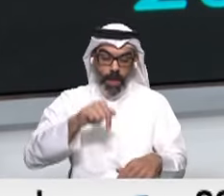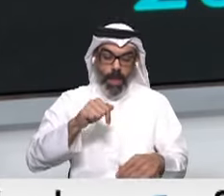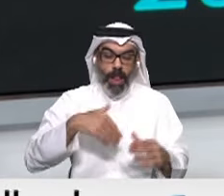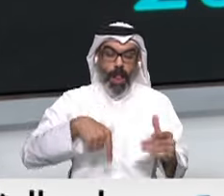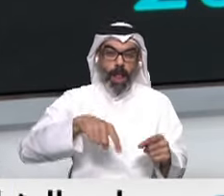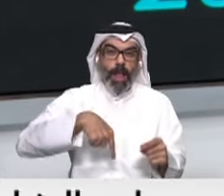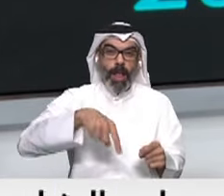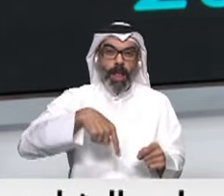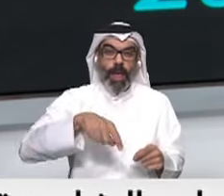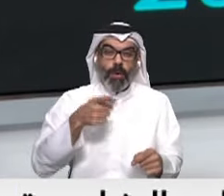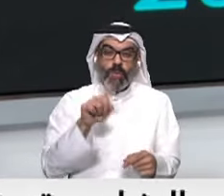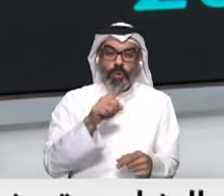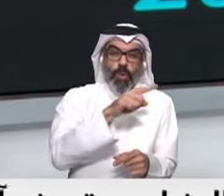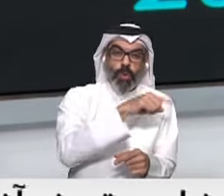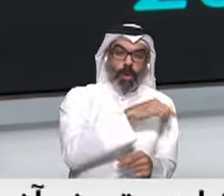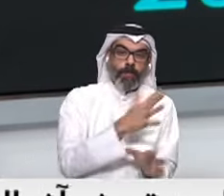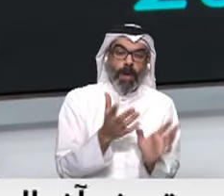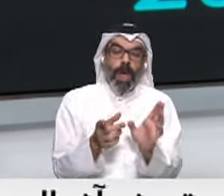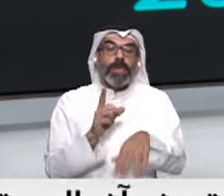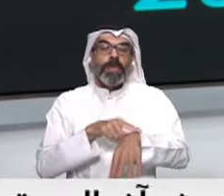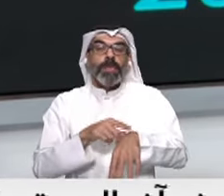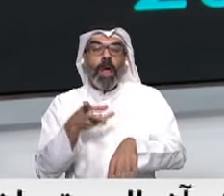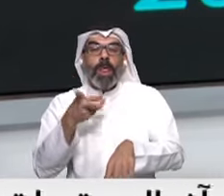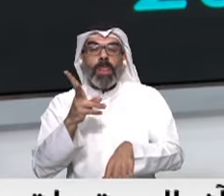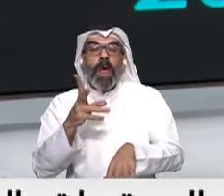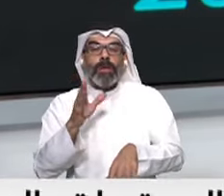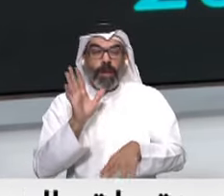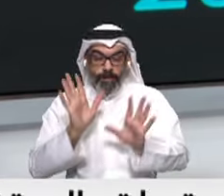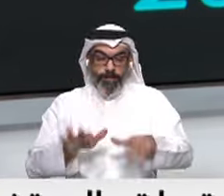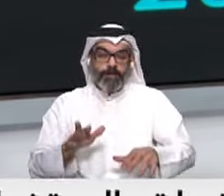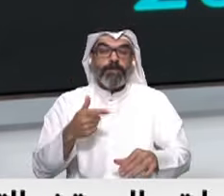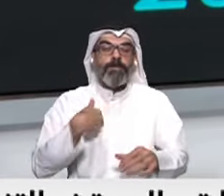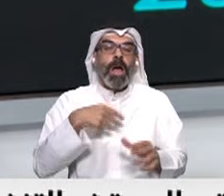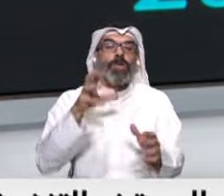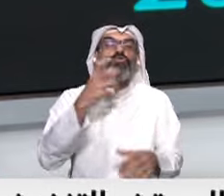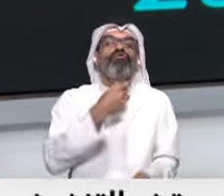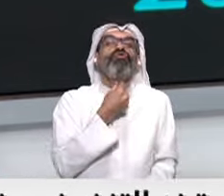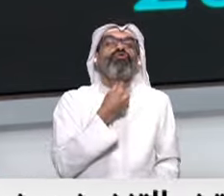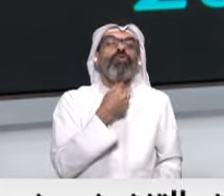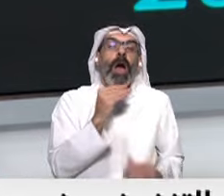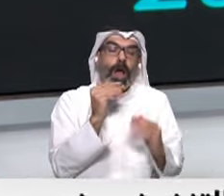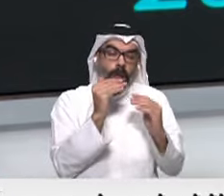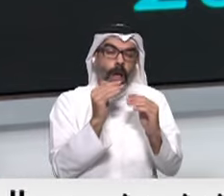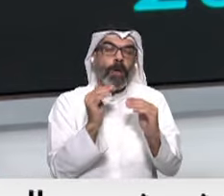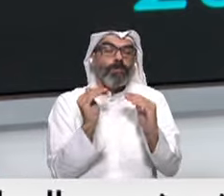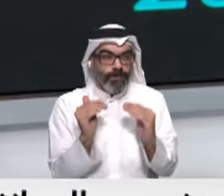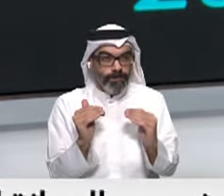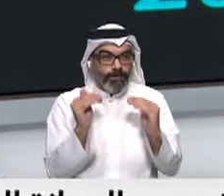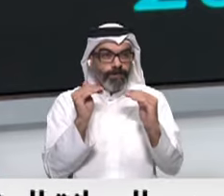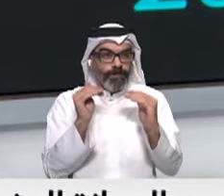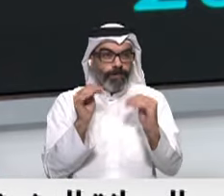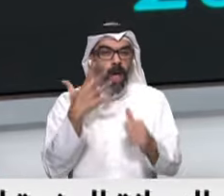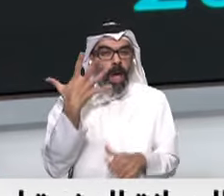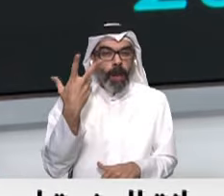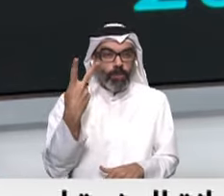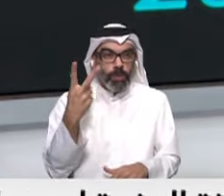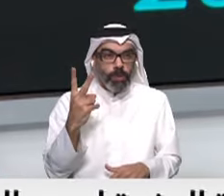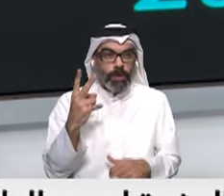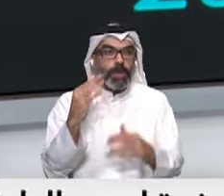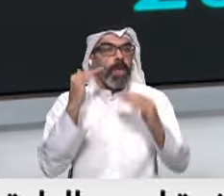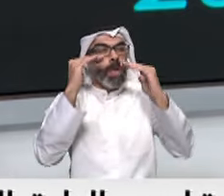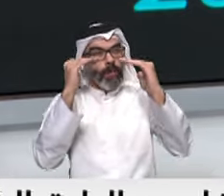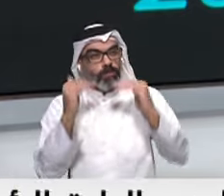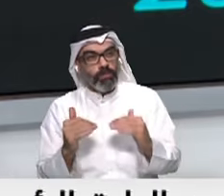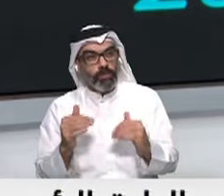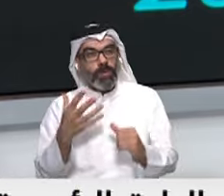او خلال هذه الايام راح تكون الساعه 12 باذ الله في المناطق السكنيه الجهره شوي راح تكون اعلى مطار الكويت 25 العبدلي اجواء معتدله